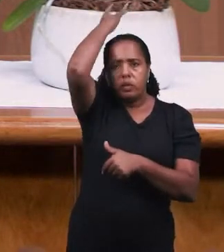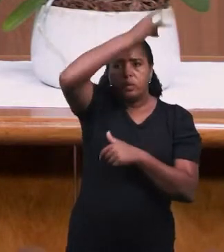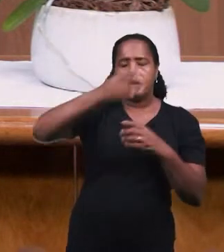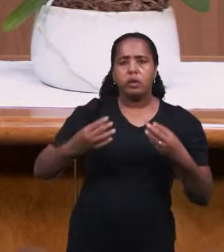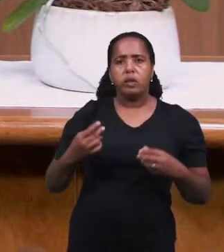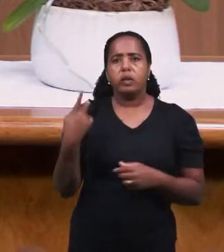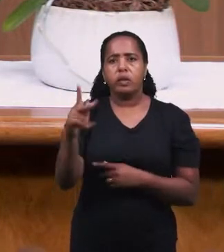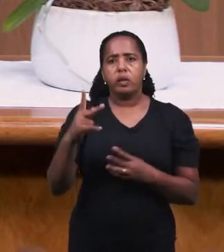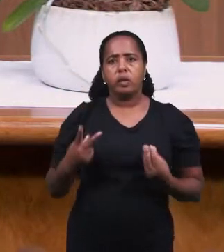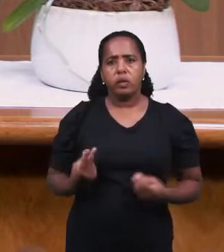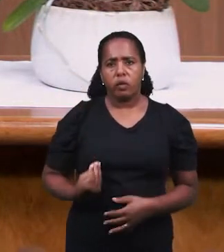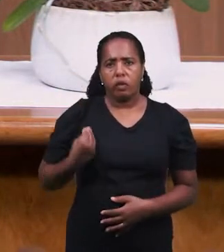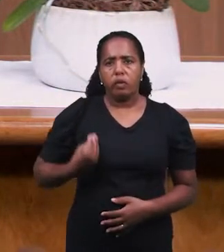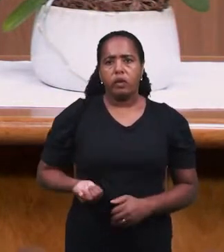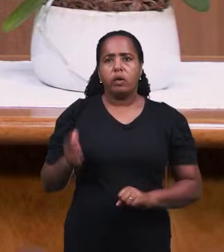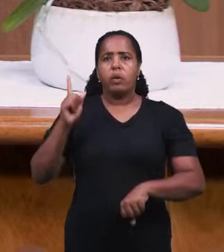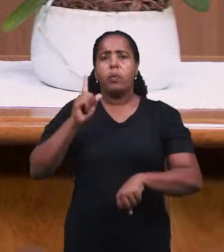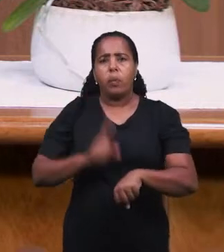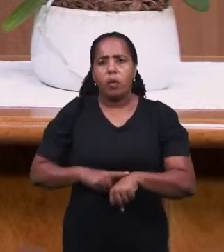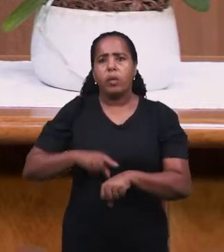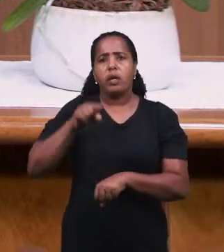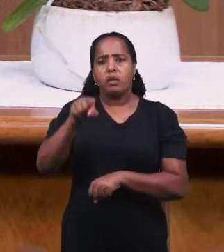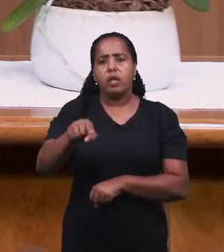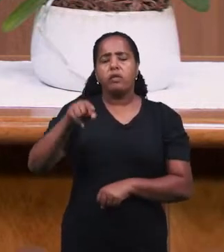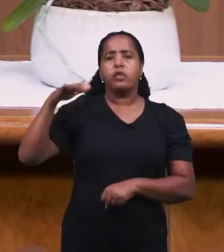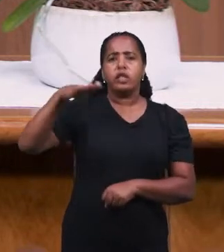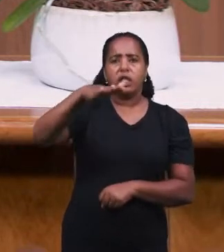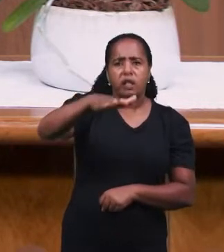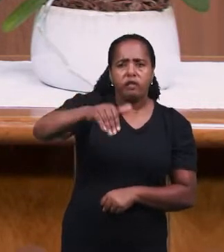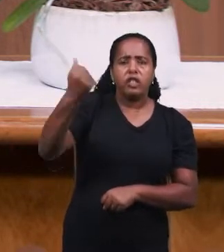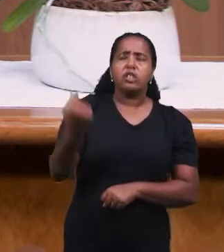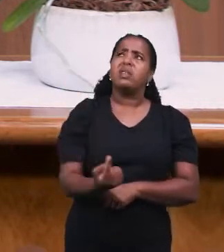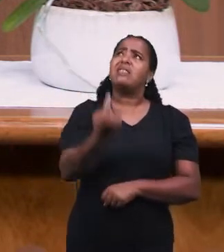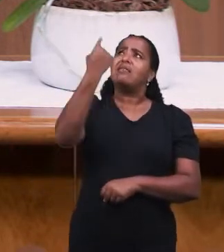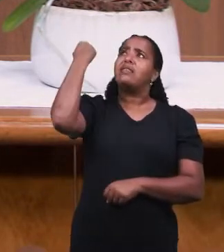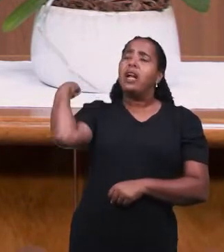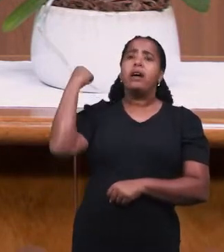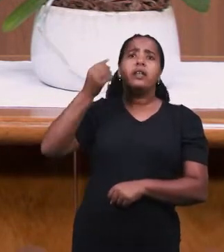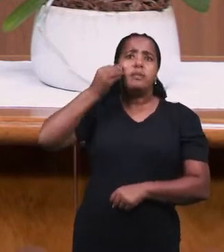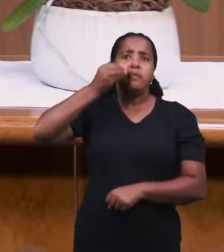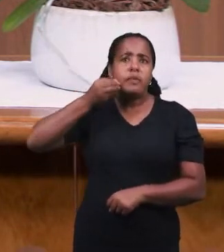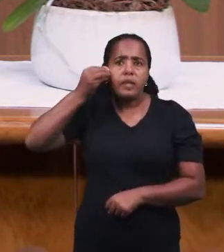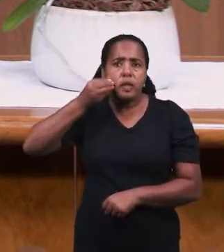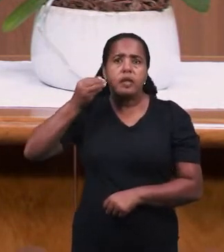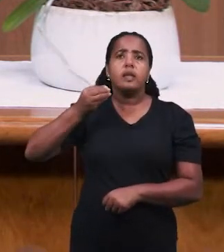C'est l'opération du Saint-Esprit dans ta vie, quand tu as été appelé